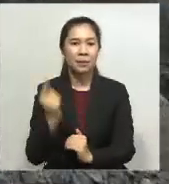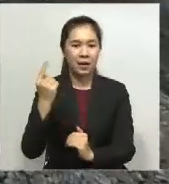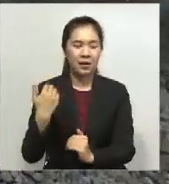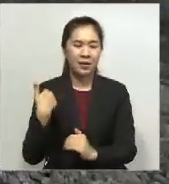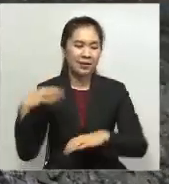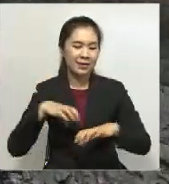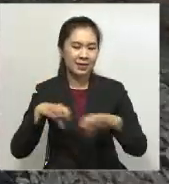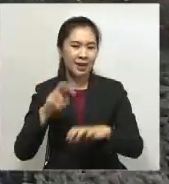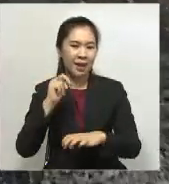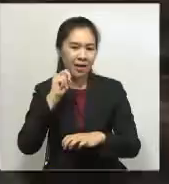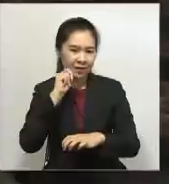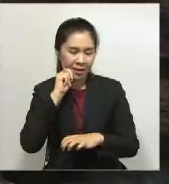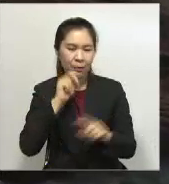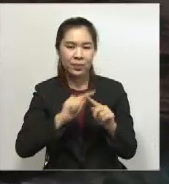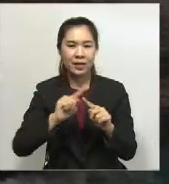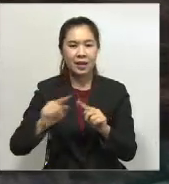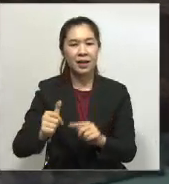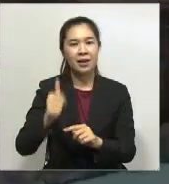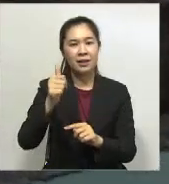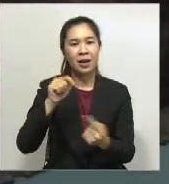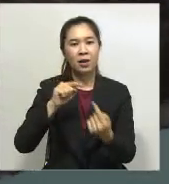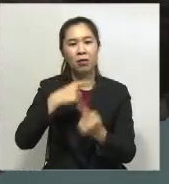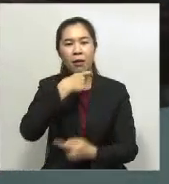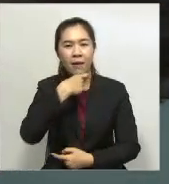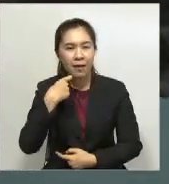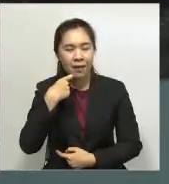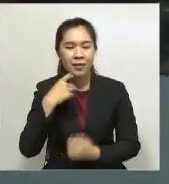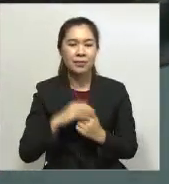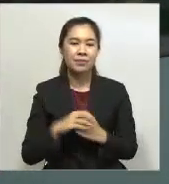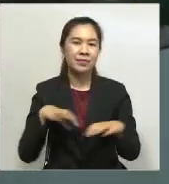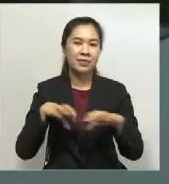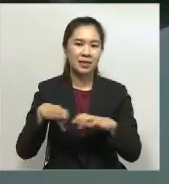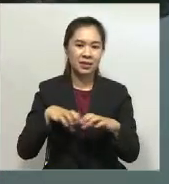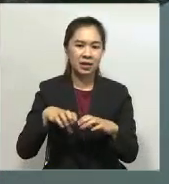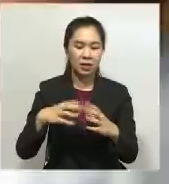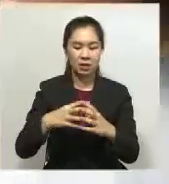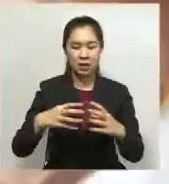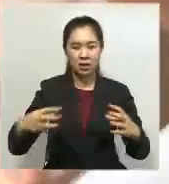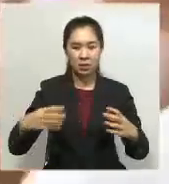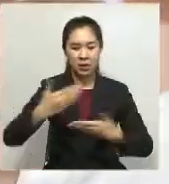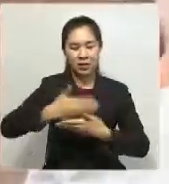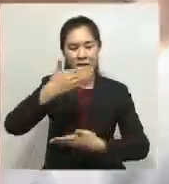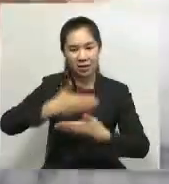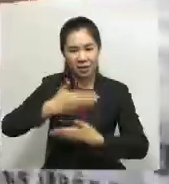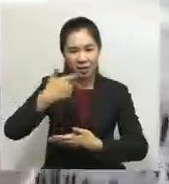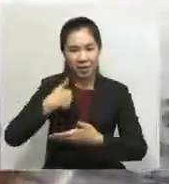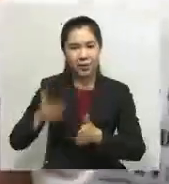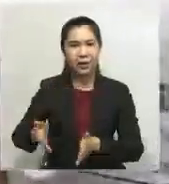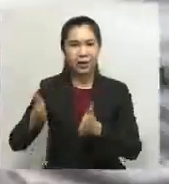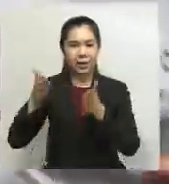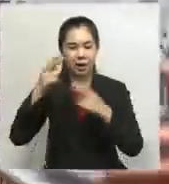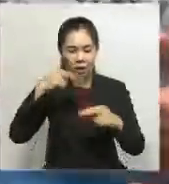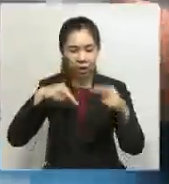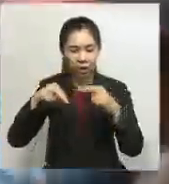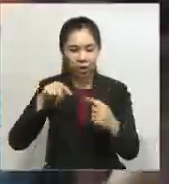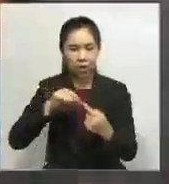ถบริหารจัดการน้ำเข้าออกบึงสีไฟได้ทั้งช่วงหน้าหลักและน้ำแล้งบริหารประตูระบายน้ำและอาคารบังคับน้ำร่วมกับโครงการช